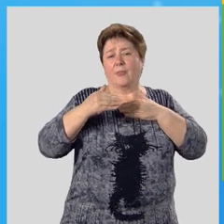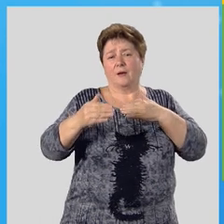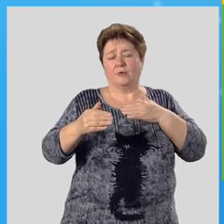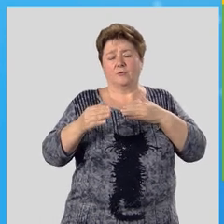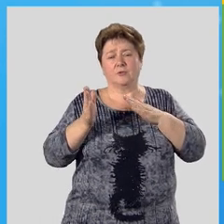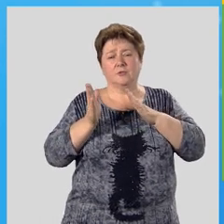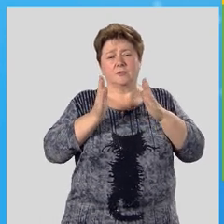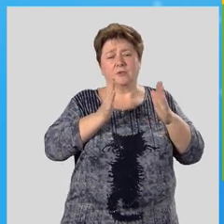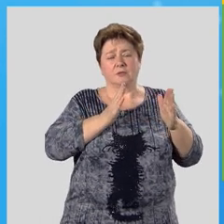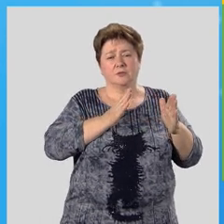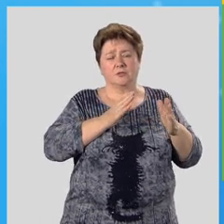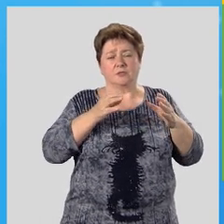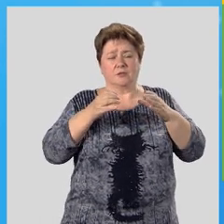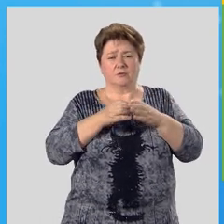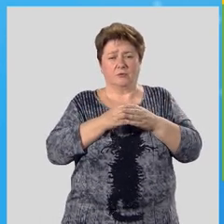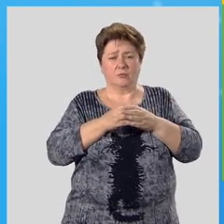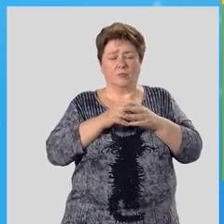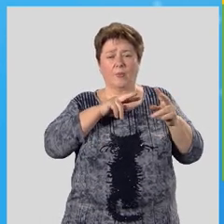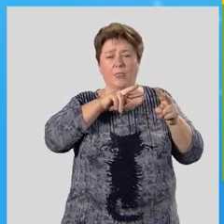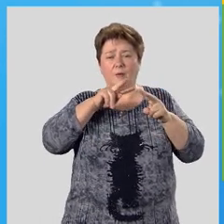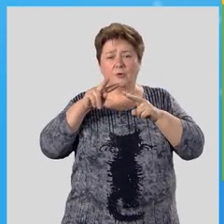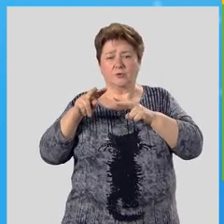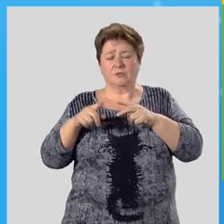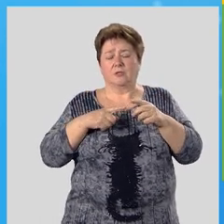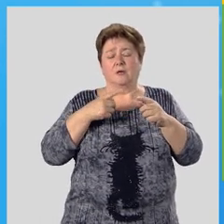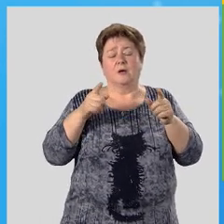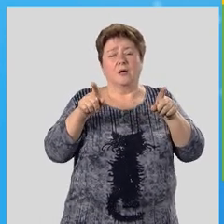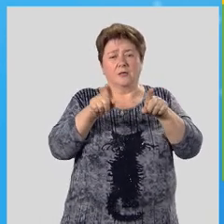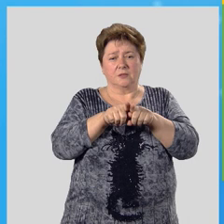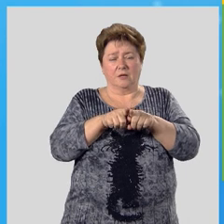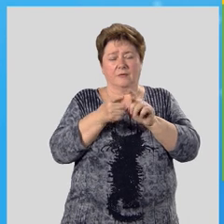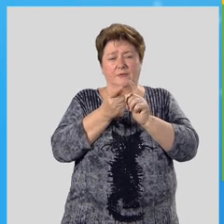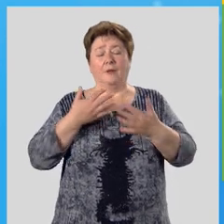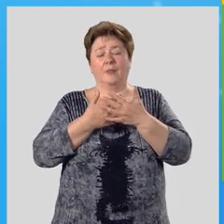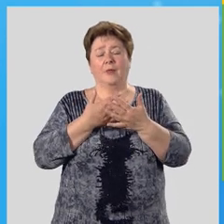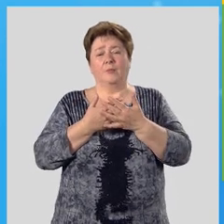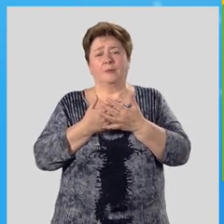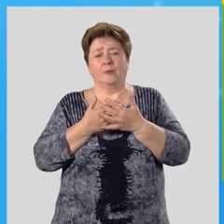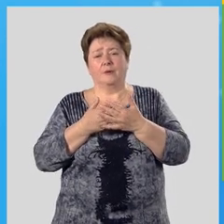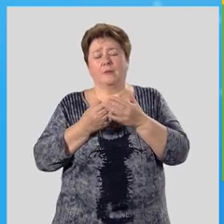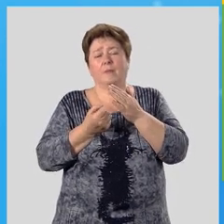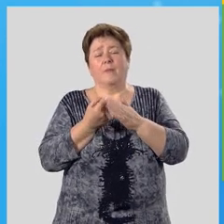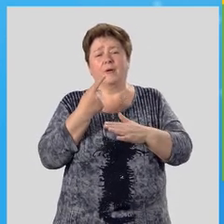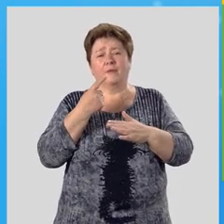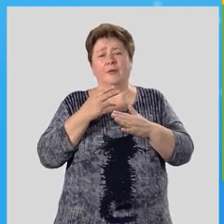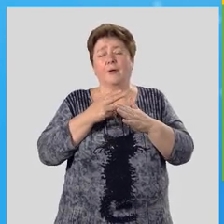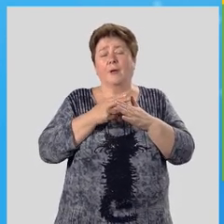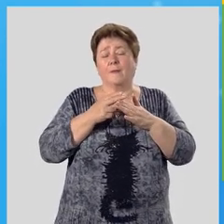отдаленных систематических групп наблюдаются одинаковые мутации. Например,